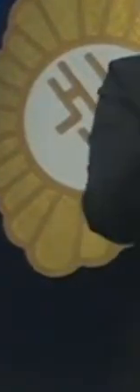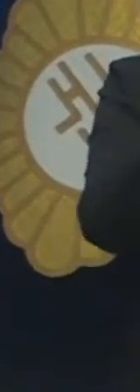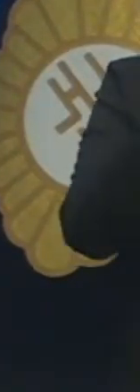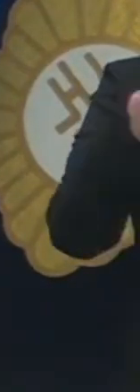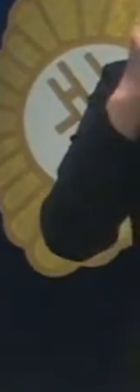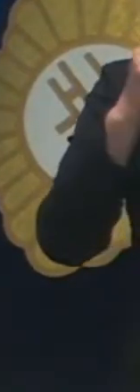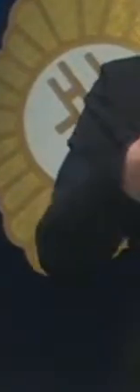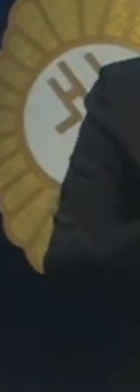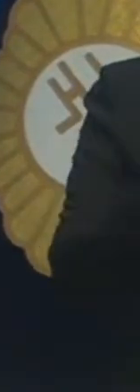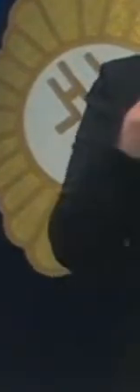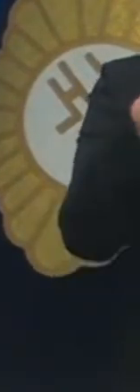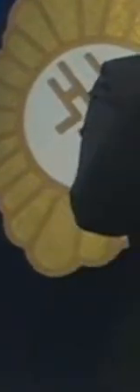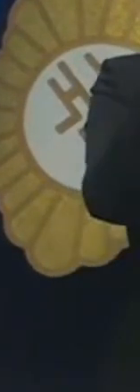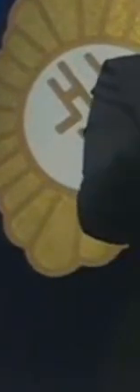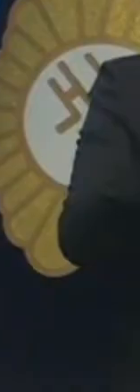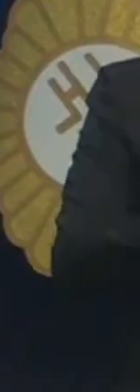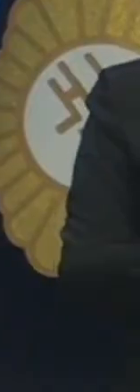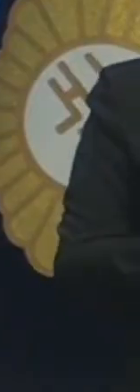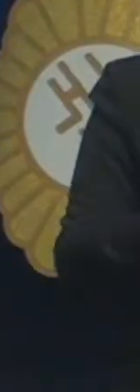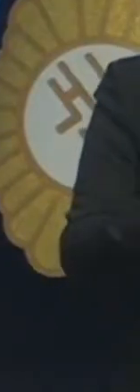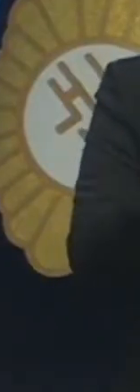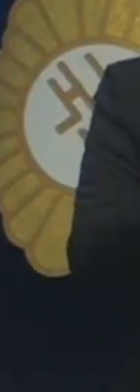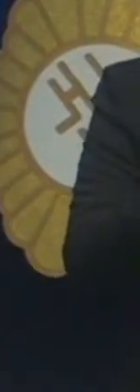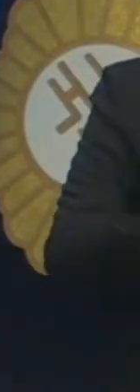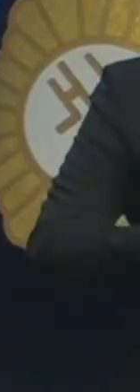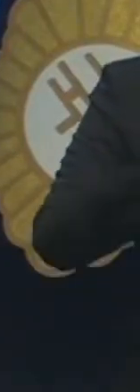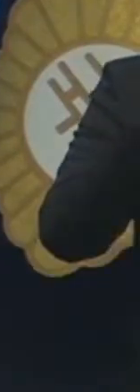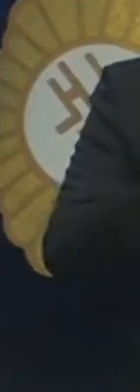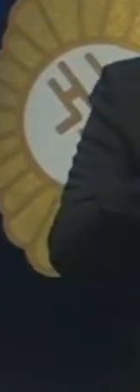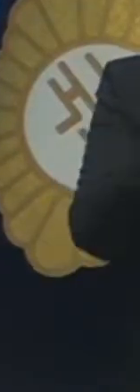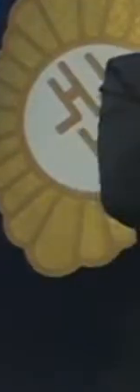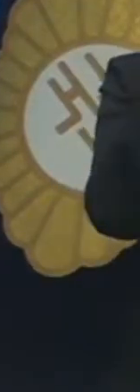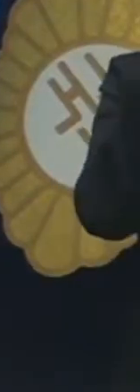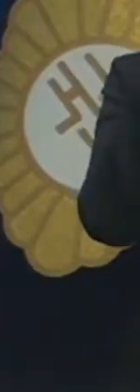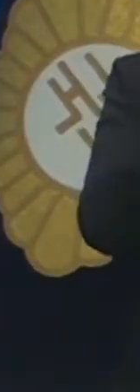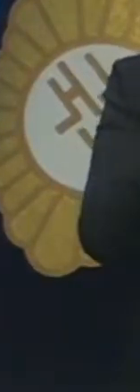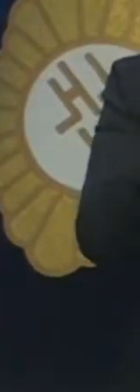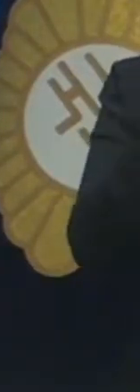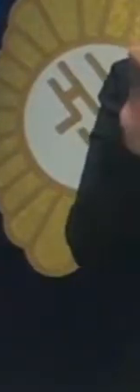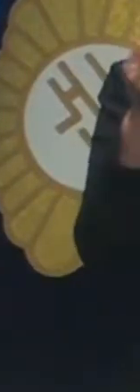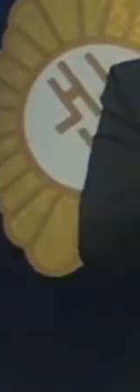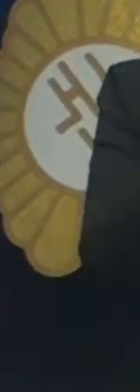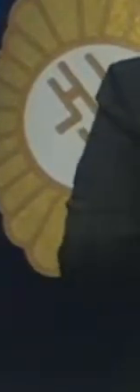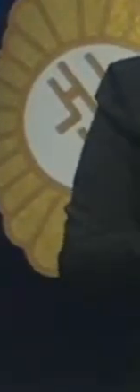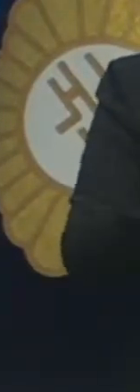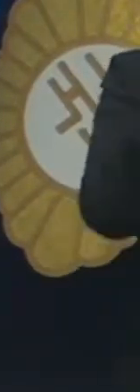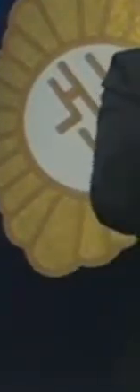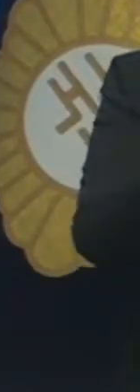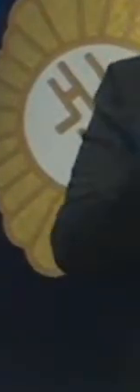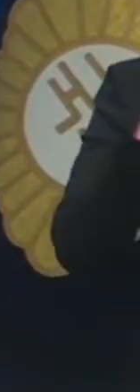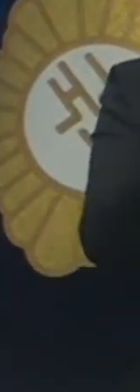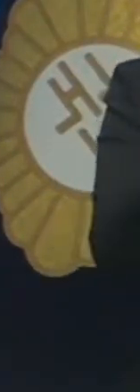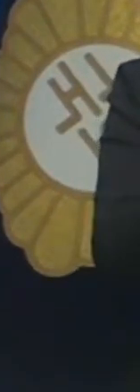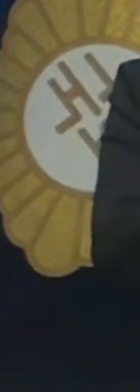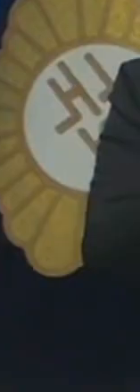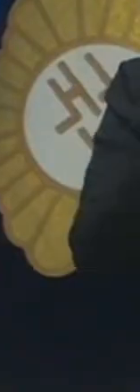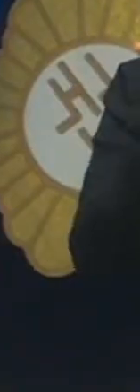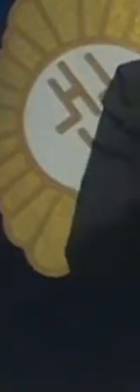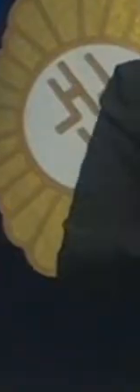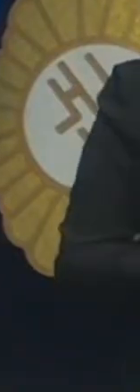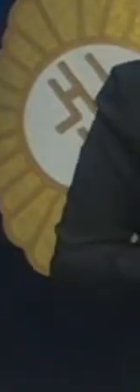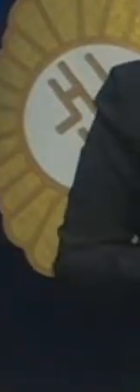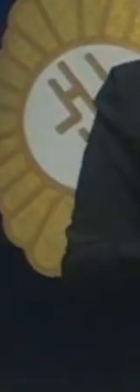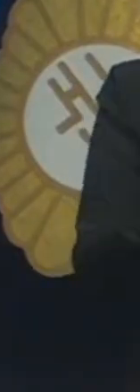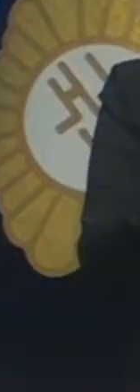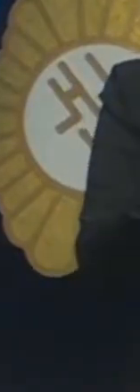MBK와 김병주 회장의 불법 행위를 밝혀내고 반드시 단죄해야 합니다. 그리고